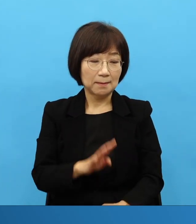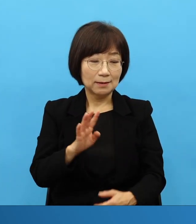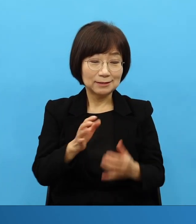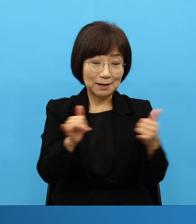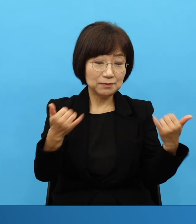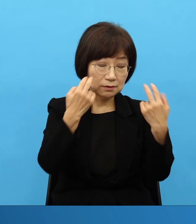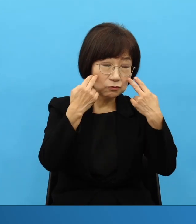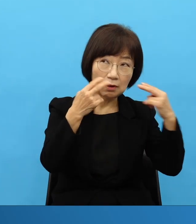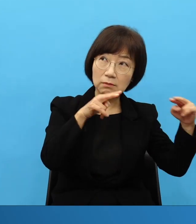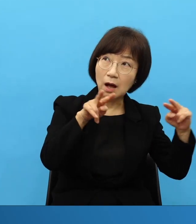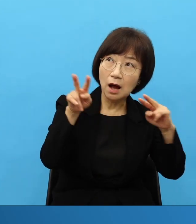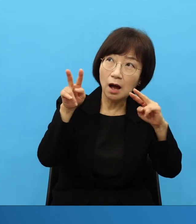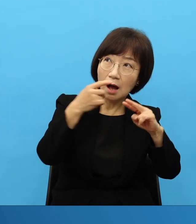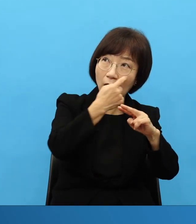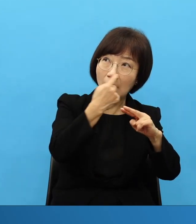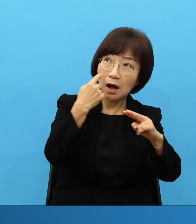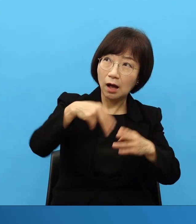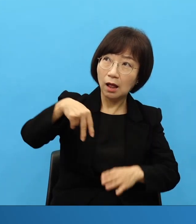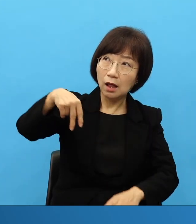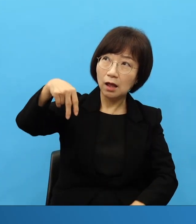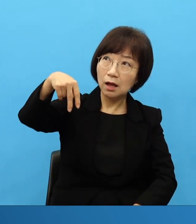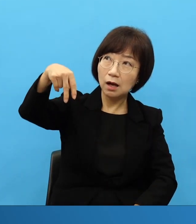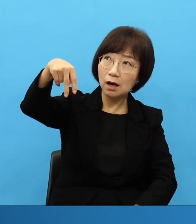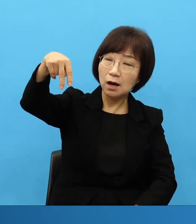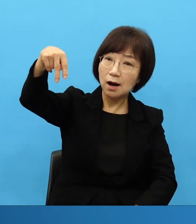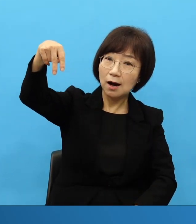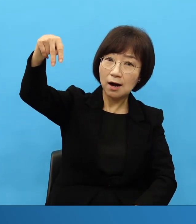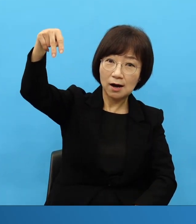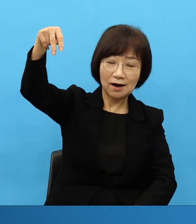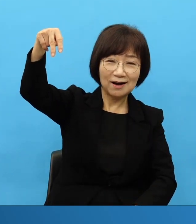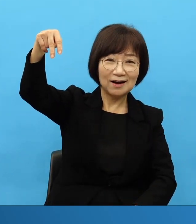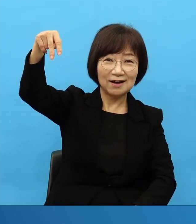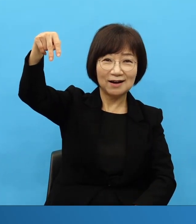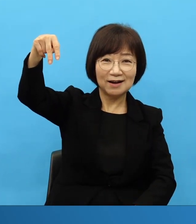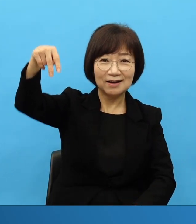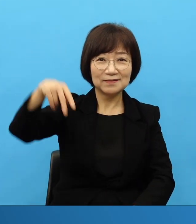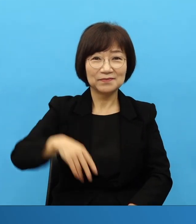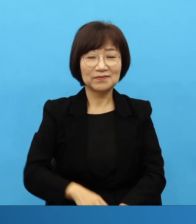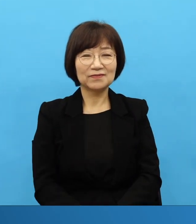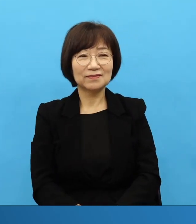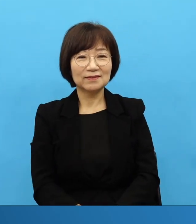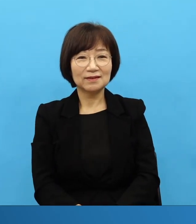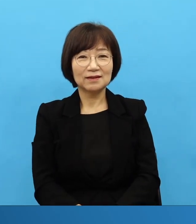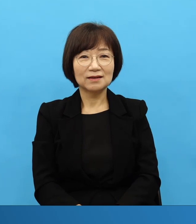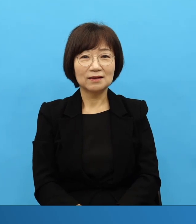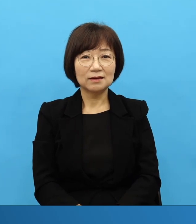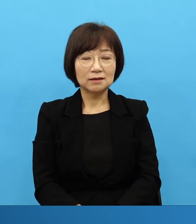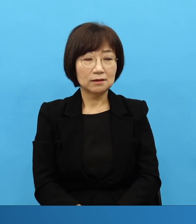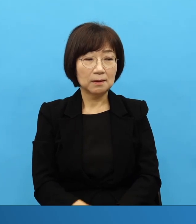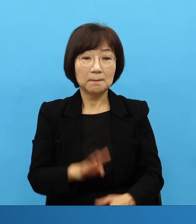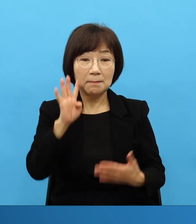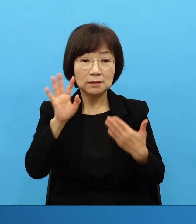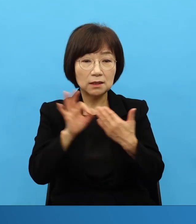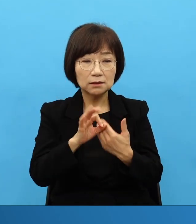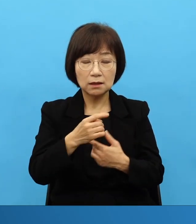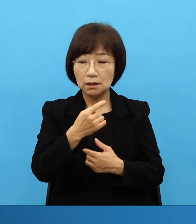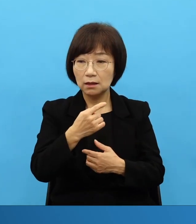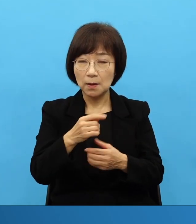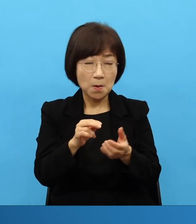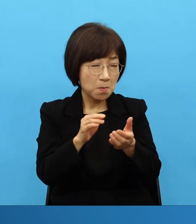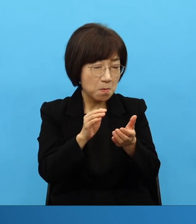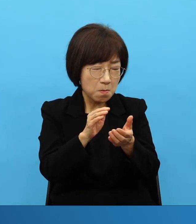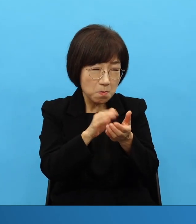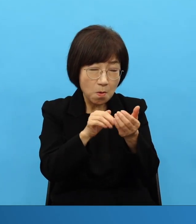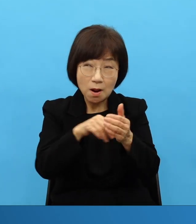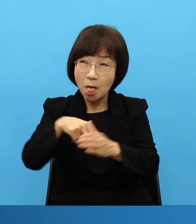What's going to happen if he did not ascend in front of people? 그러면 재림주로 올 수가 없어요. 사라졌다 할 거 아닙니까? He can't do the second coming